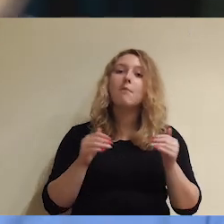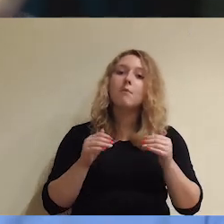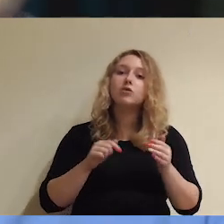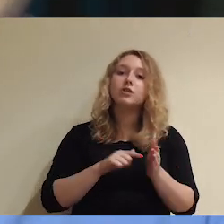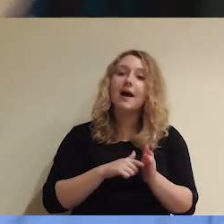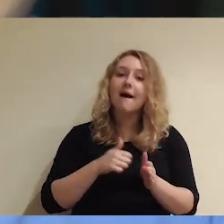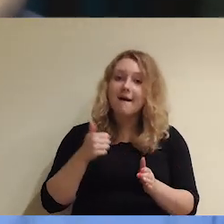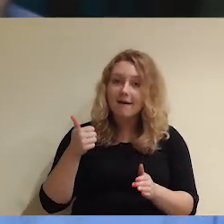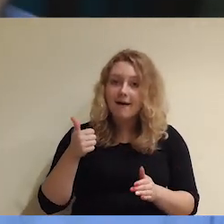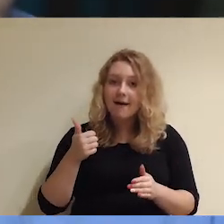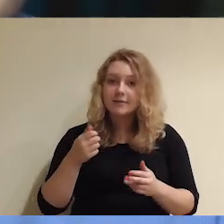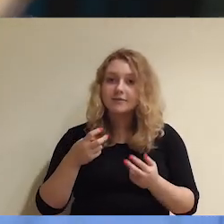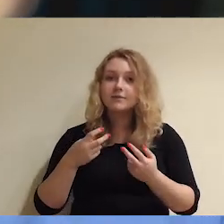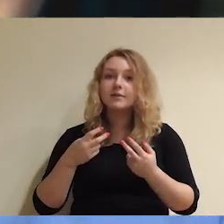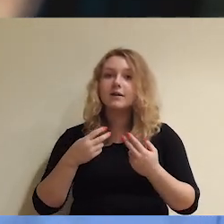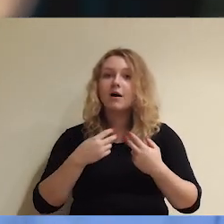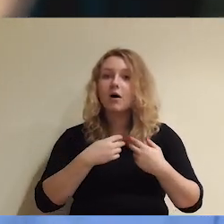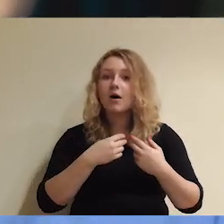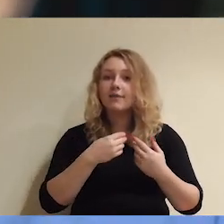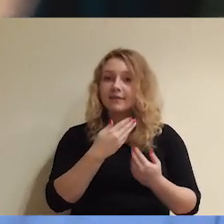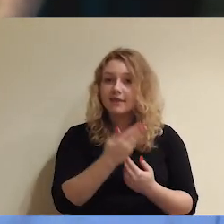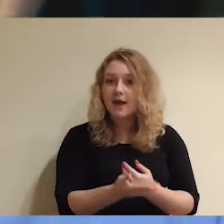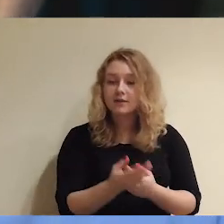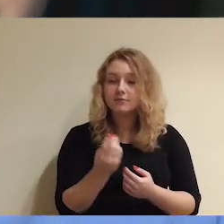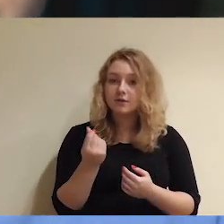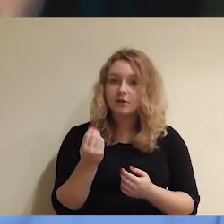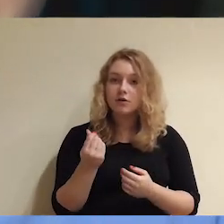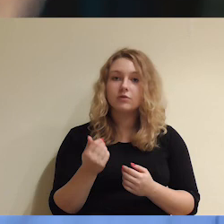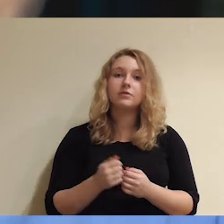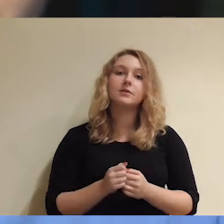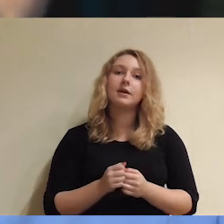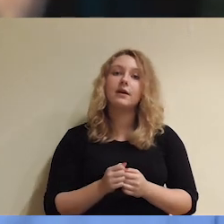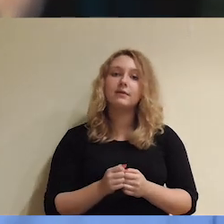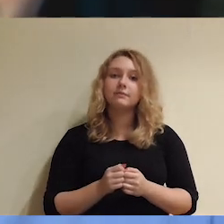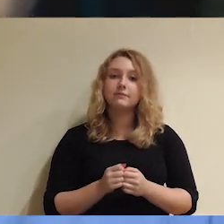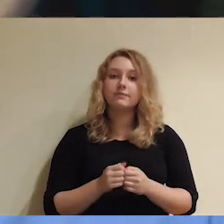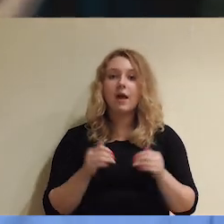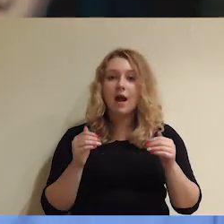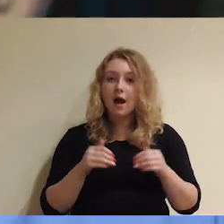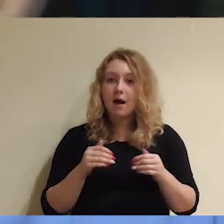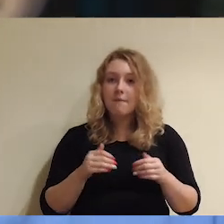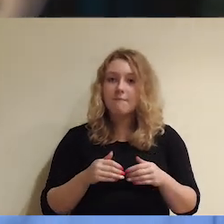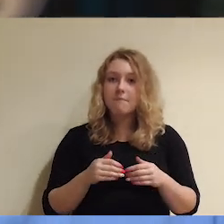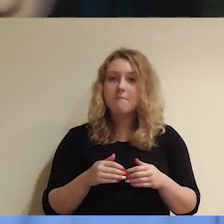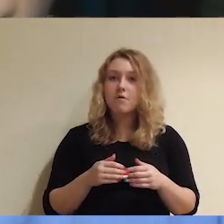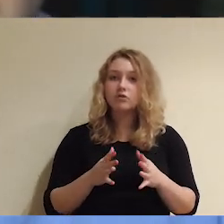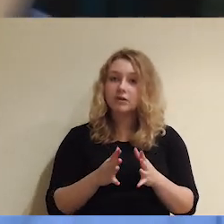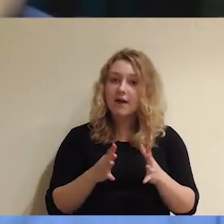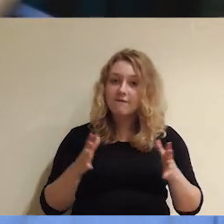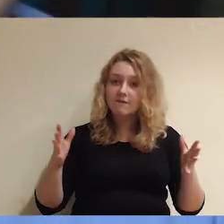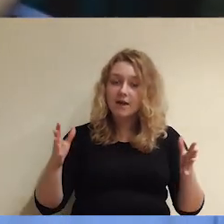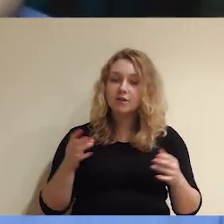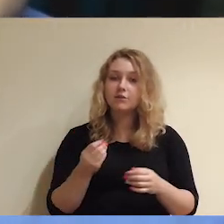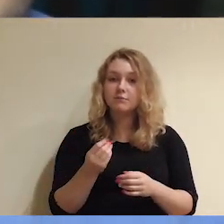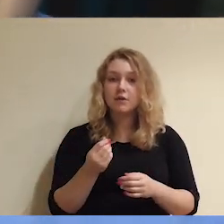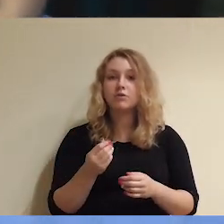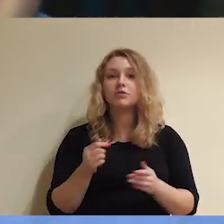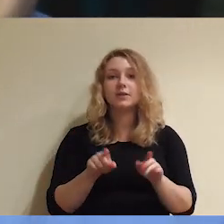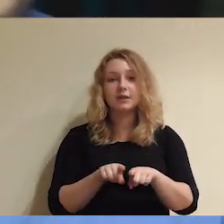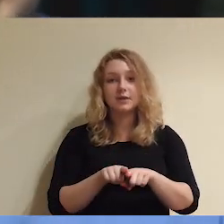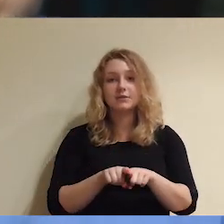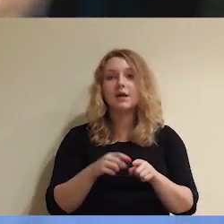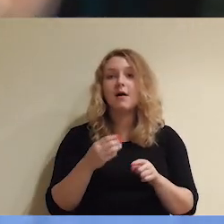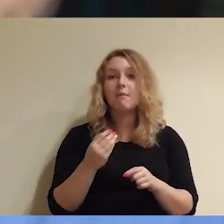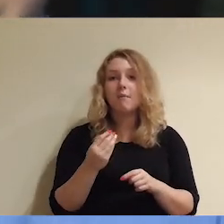drobnie albo niedrobnie, ale systematycznie, to jest Patronite, też jest w opisie filmiku, który teraz